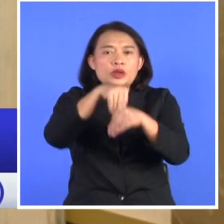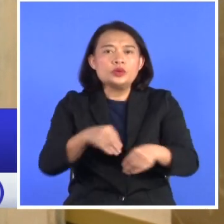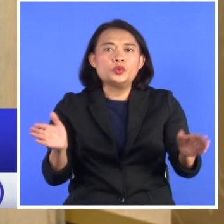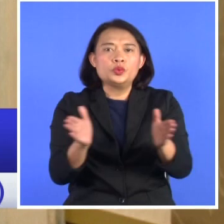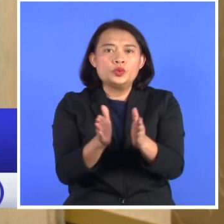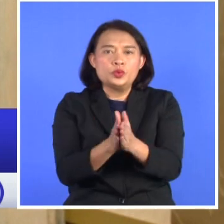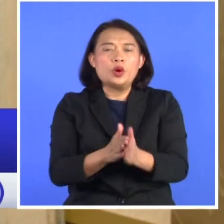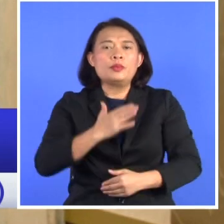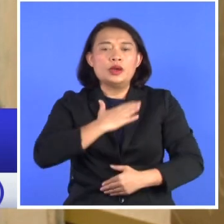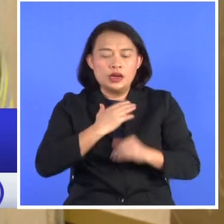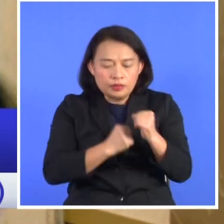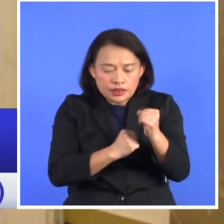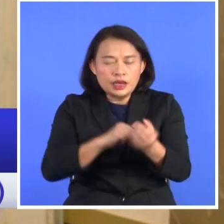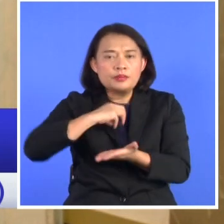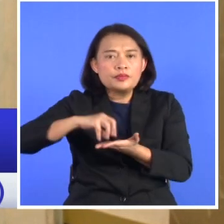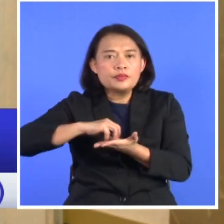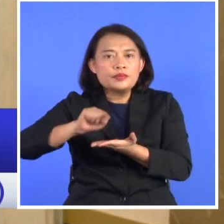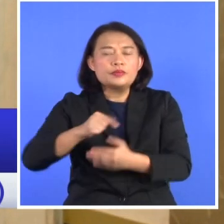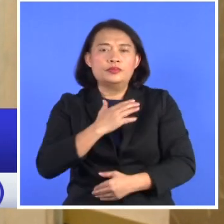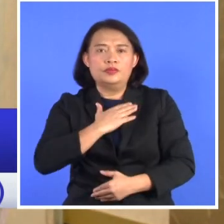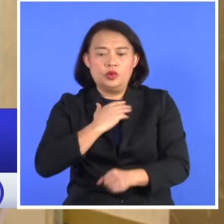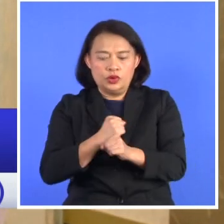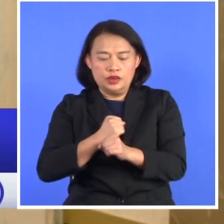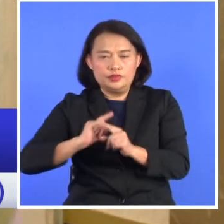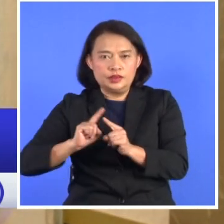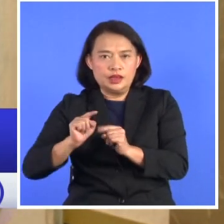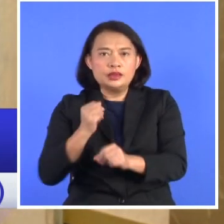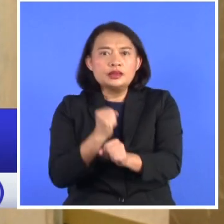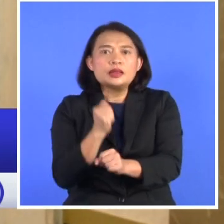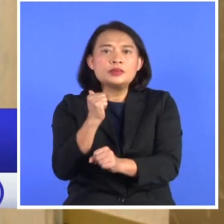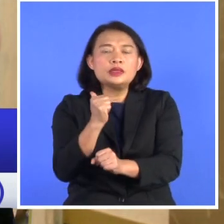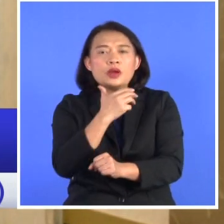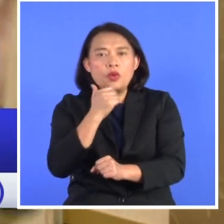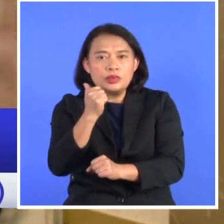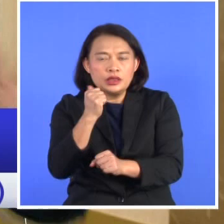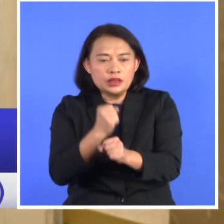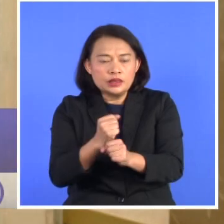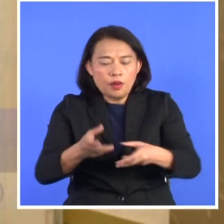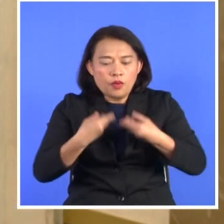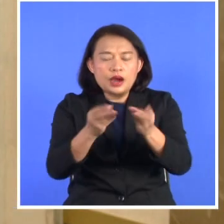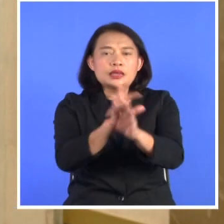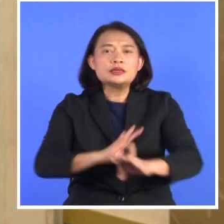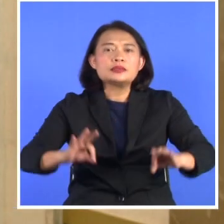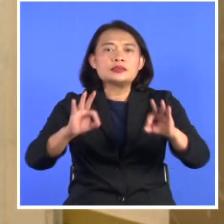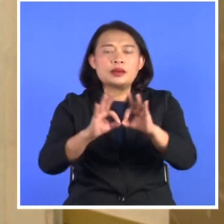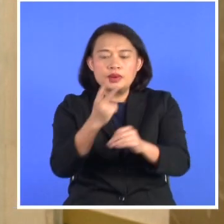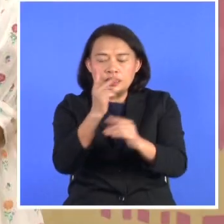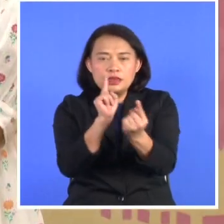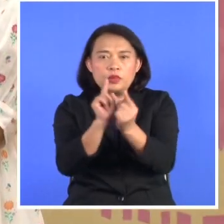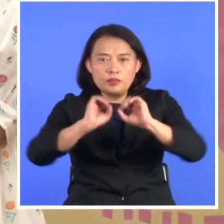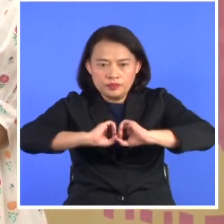เราได้พยายามบอกกล่าวว่าสิ่งที่เราทำสิ่งใดที่เขาทำดีแล้วเราก็จะเน้นให้เขาได้เห็นให้ชัดขึ้นมากกว่า